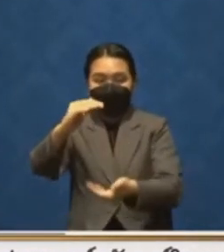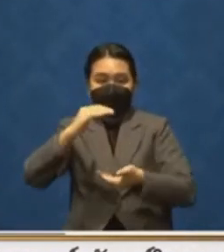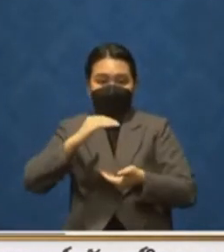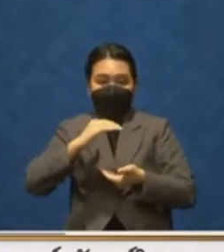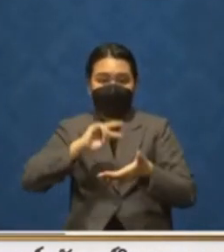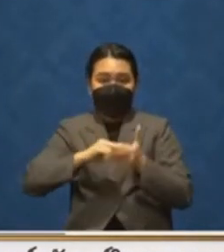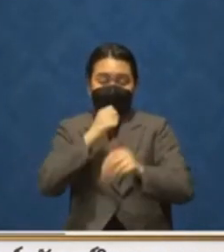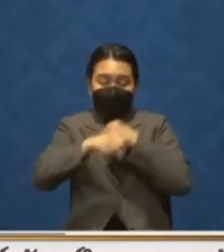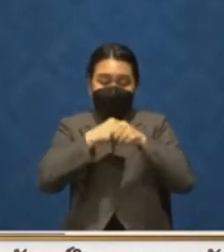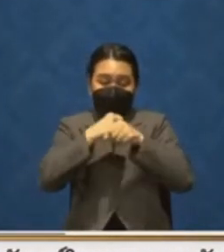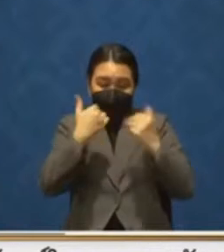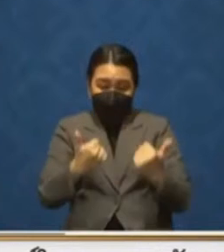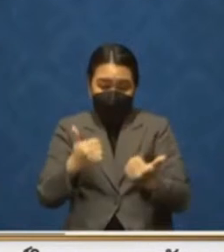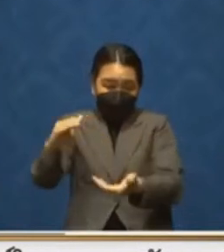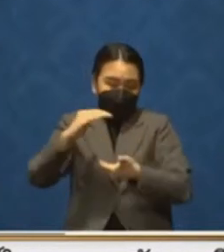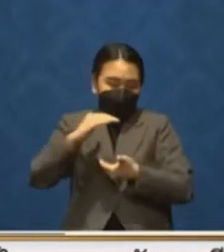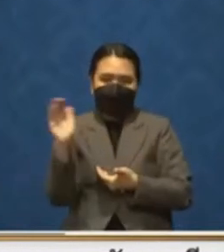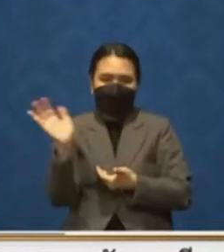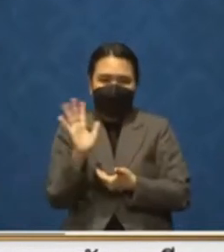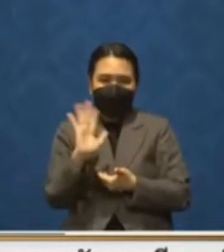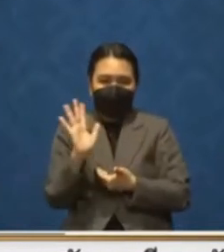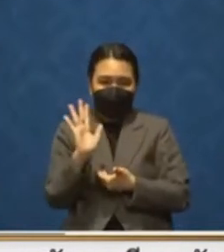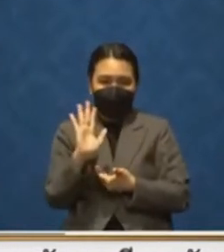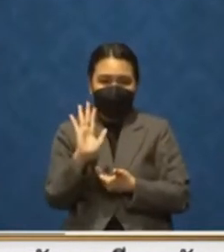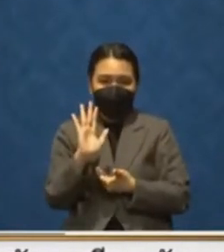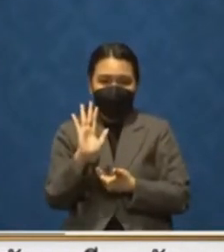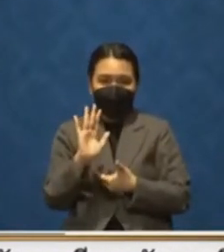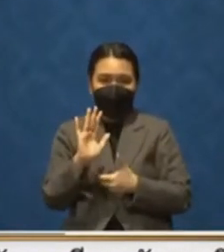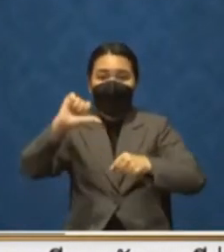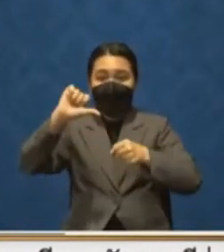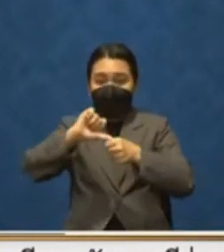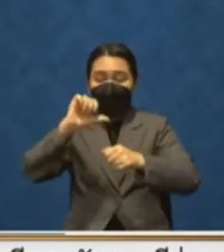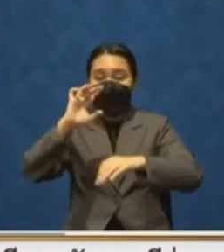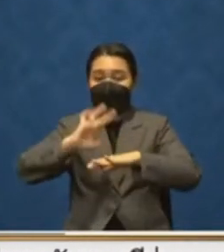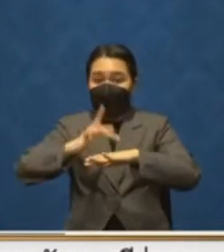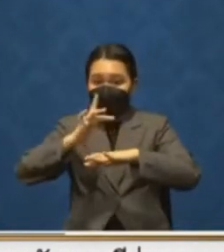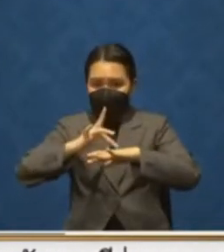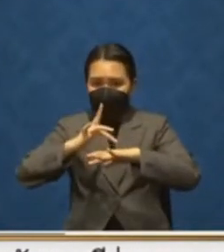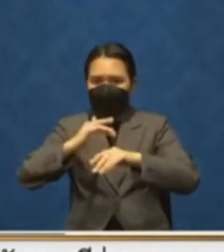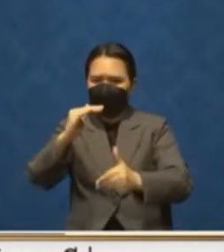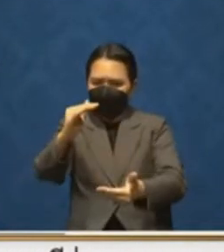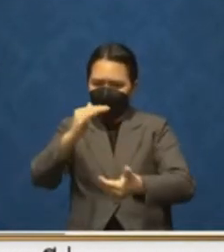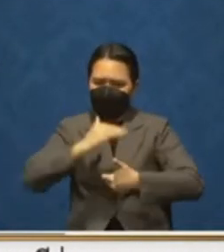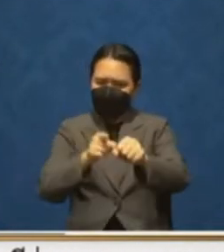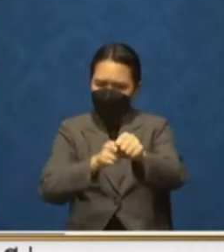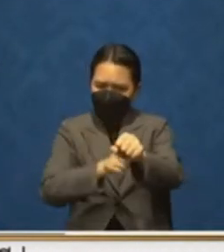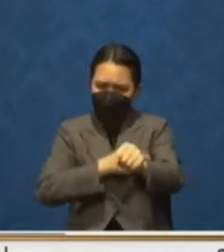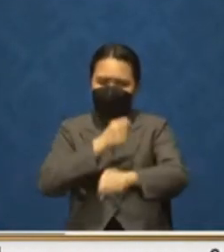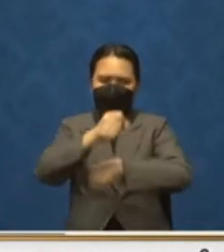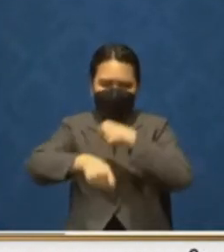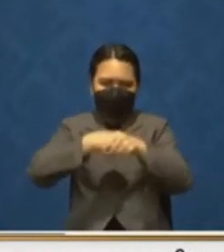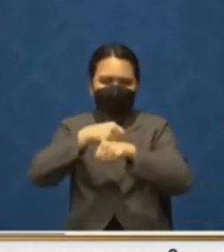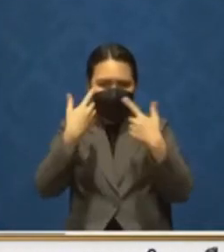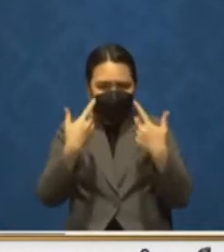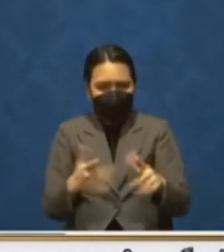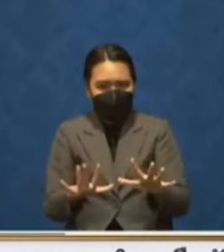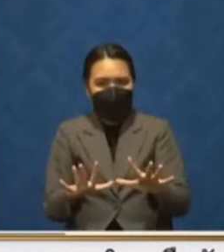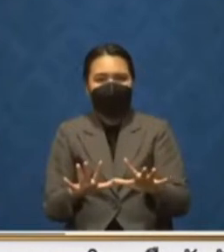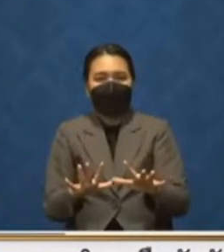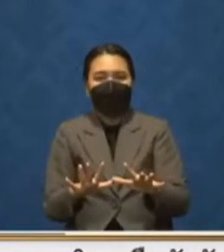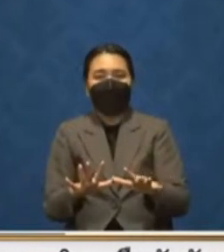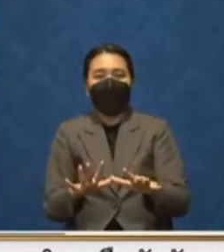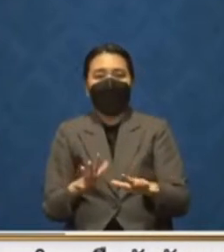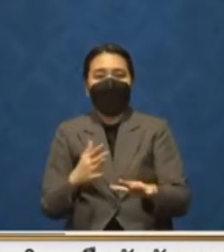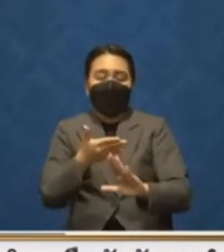ไปนี้เราก็เข้าแก๊สธรรมชาติเนี่ยมานานแล้วหลายปีแล้วเรามีการเตรียมการ